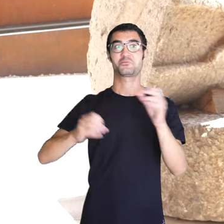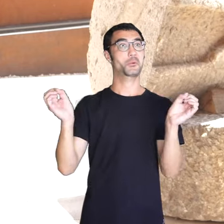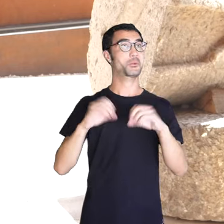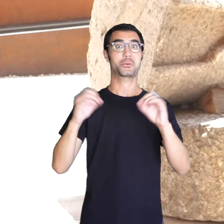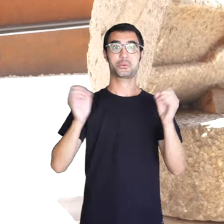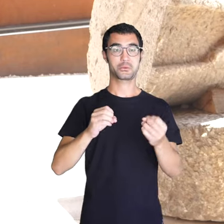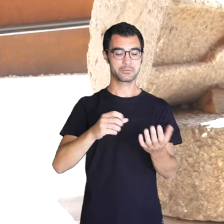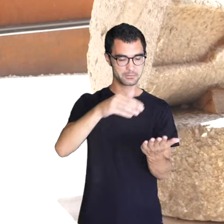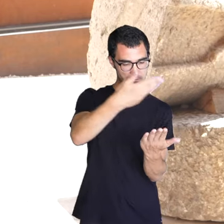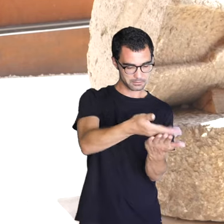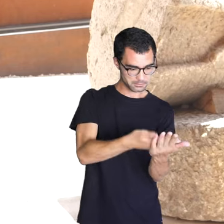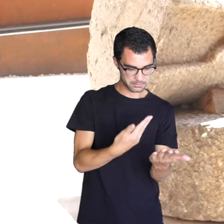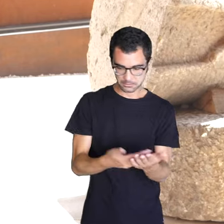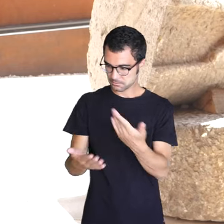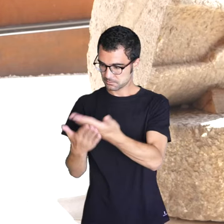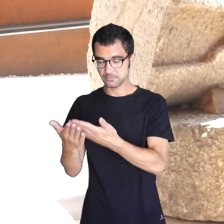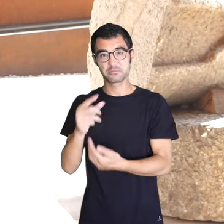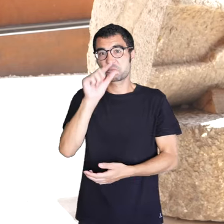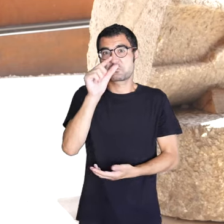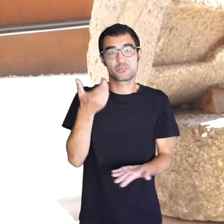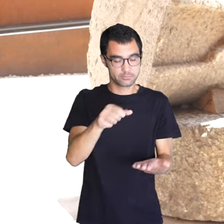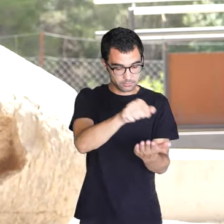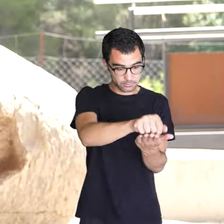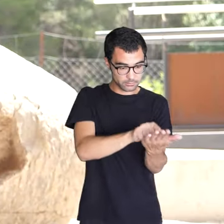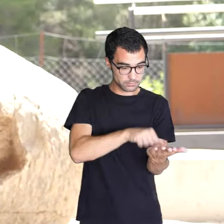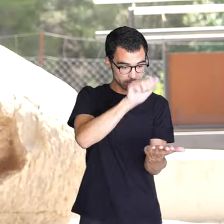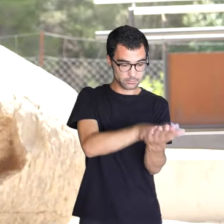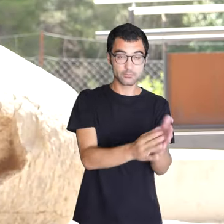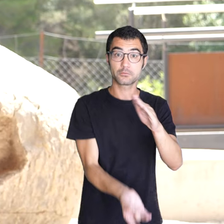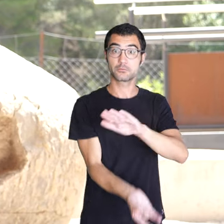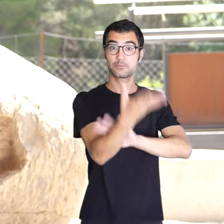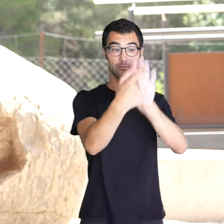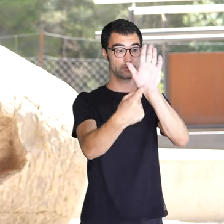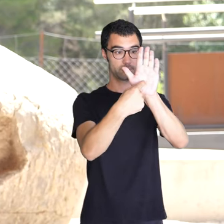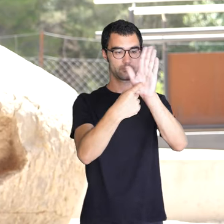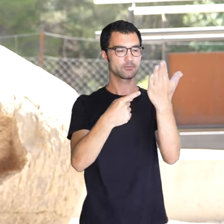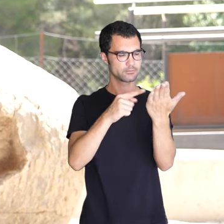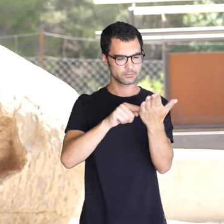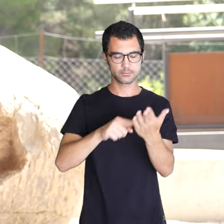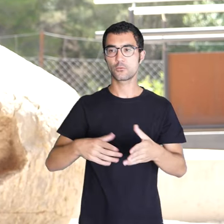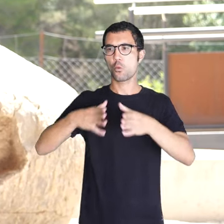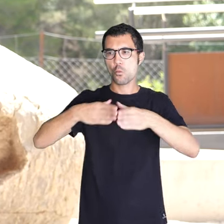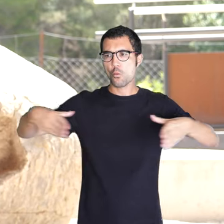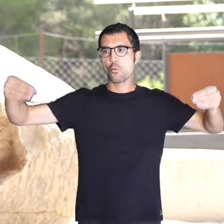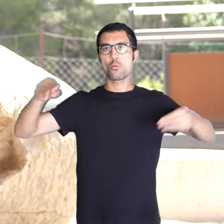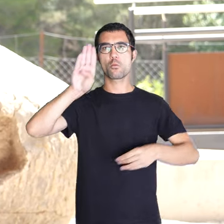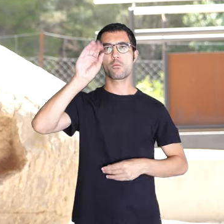Les actes, tot això, el més antic que tenim. Ara, avui en dia, hi ha dues barques de bau